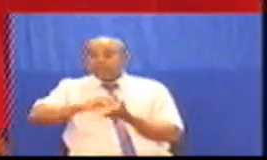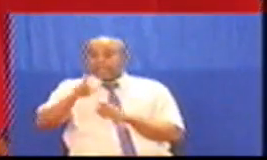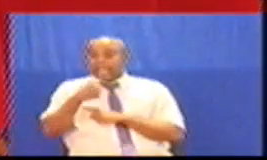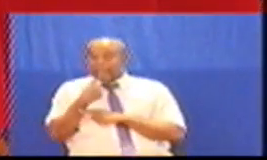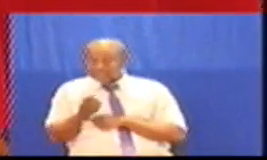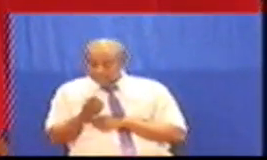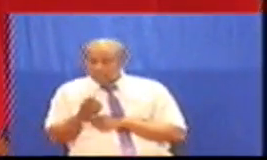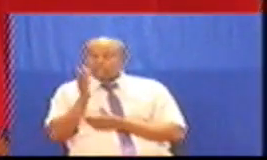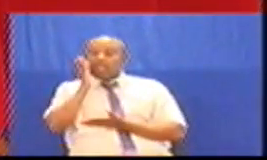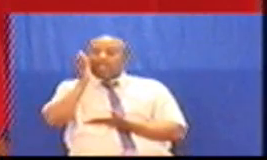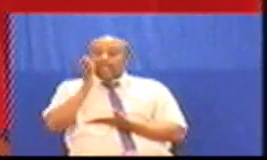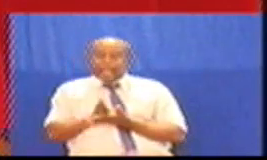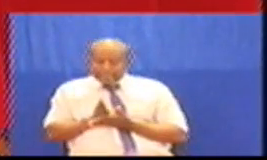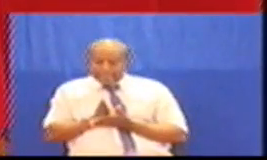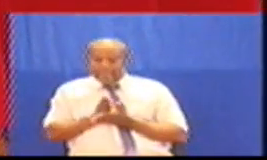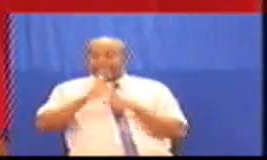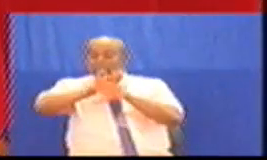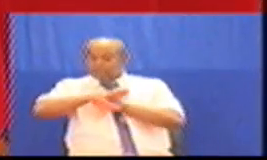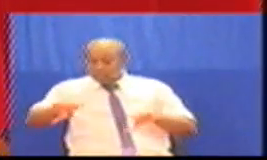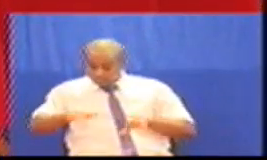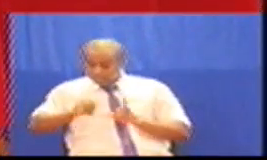haki na amani.